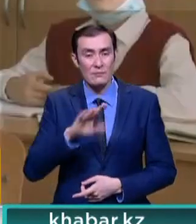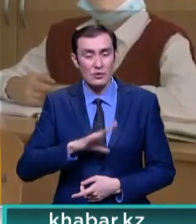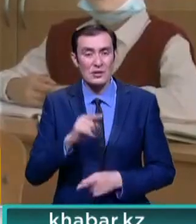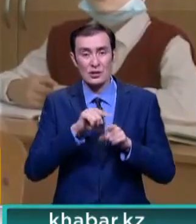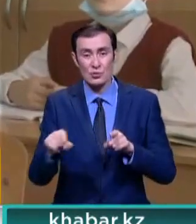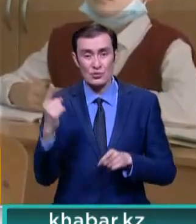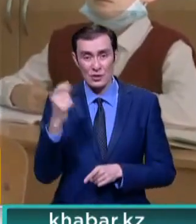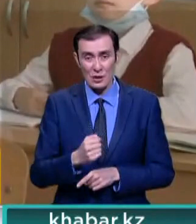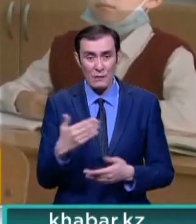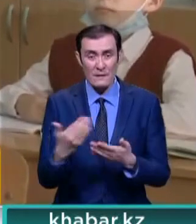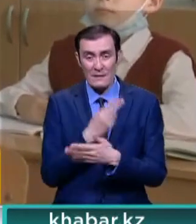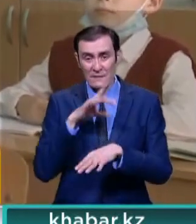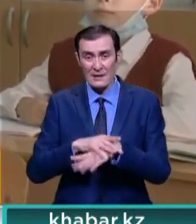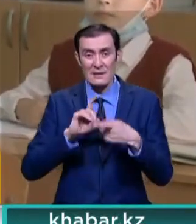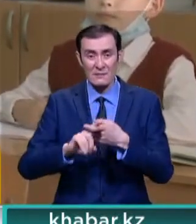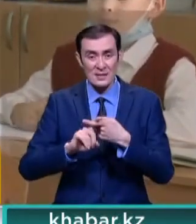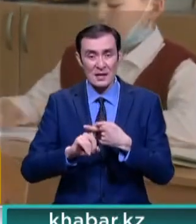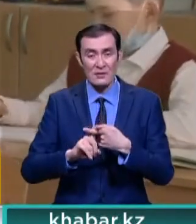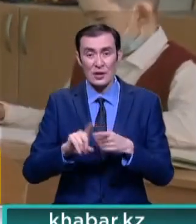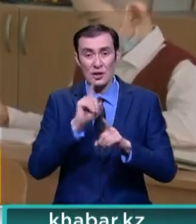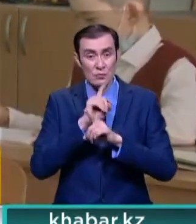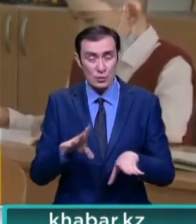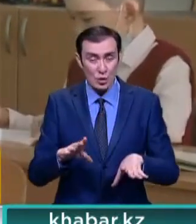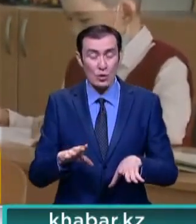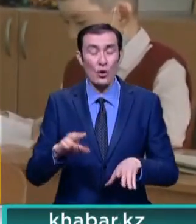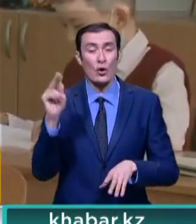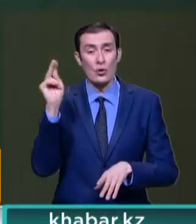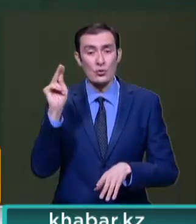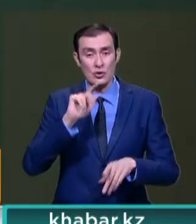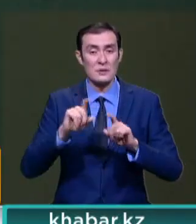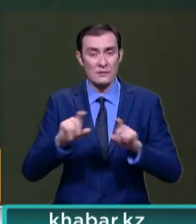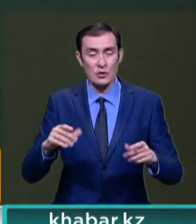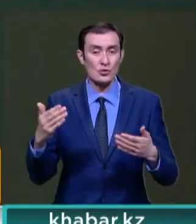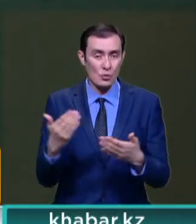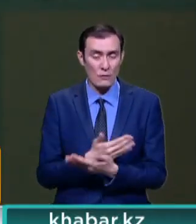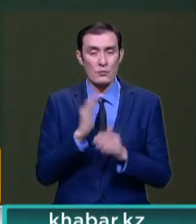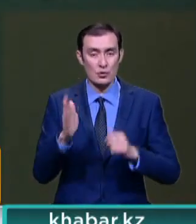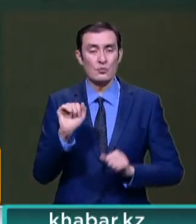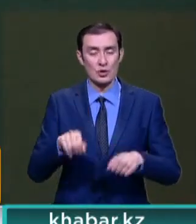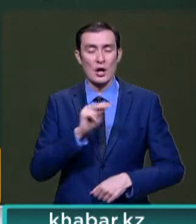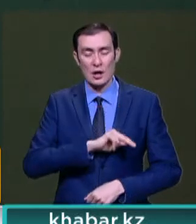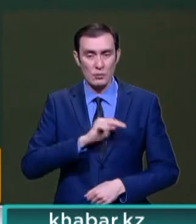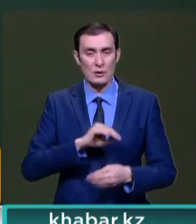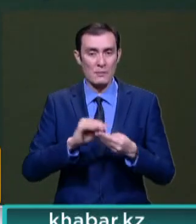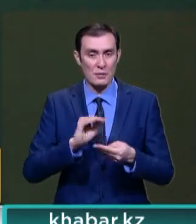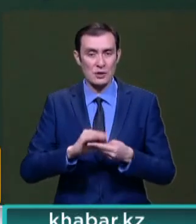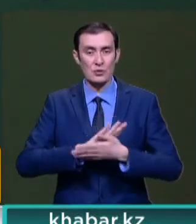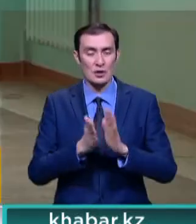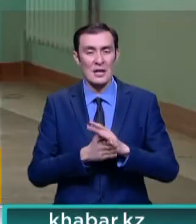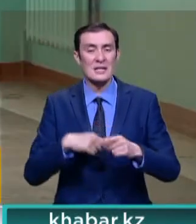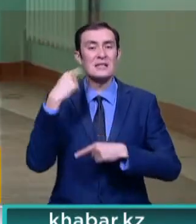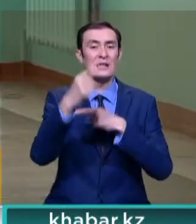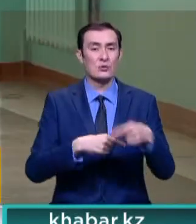за текущую неделю новых фактов инфицирования не зафиксируют, то учебное заведение продолжит работать в штатном режиме со